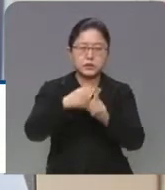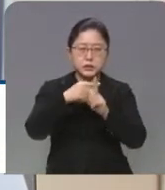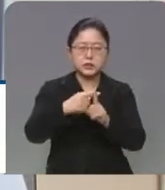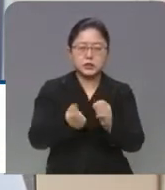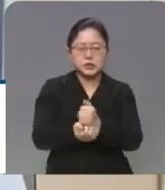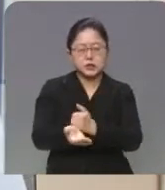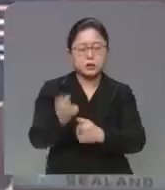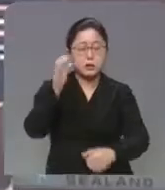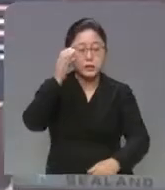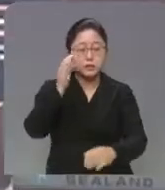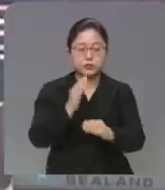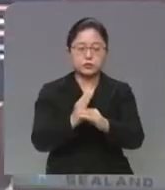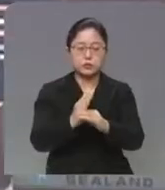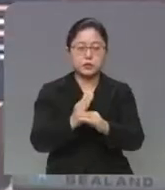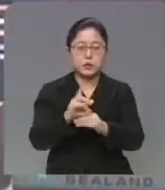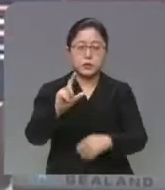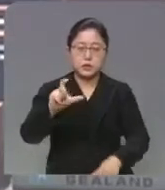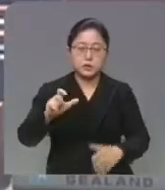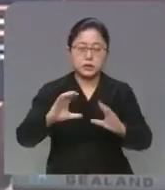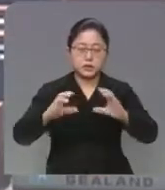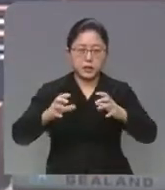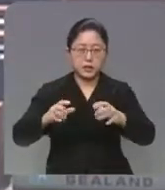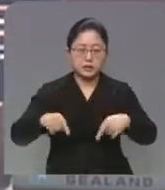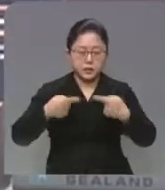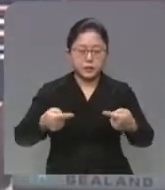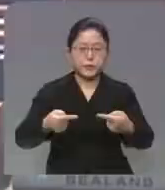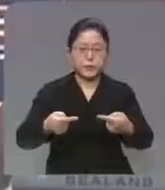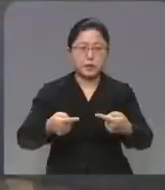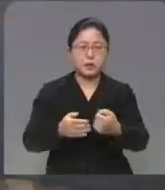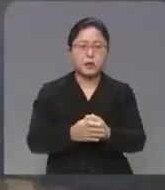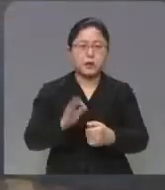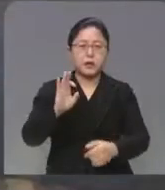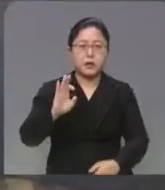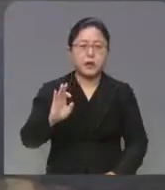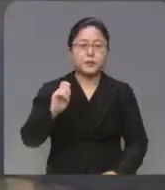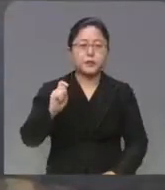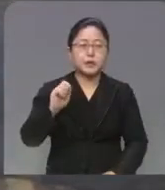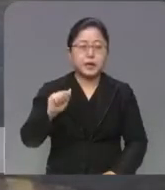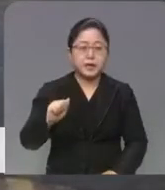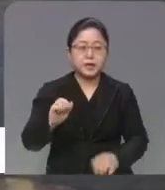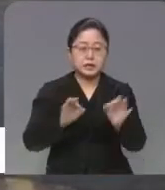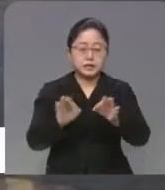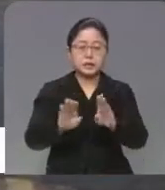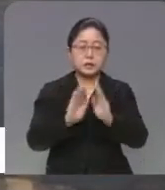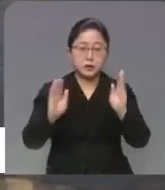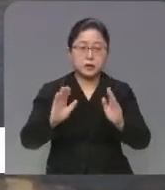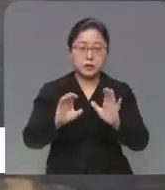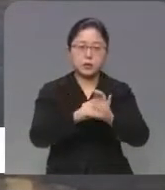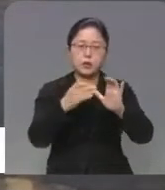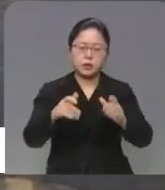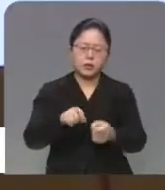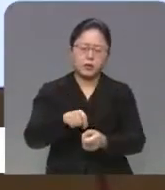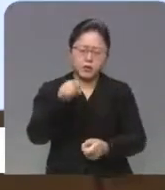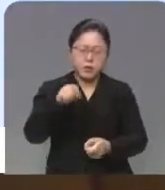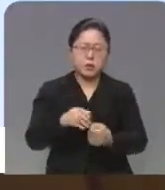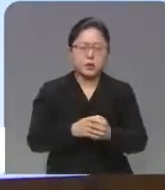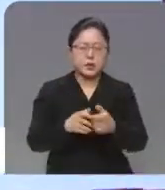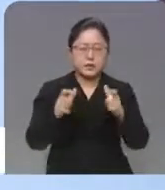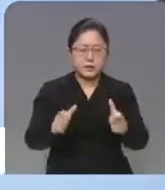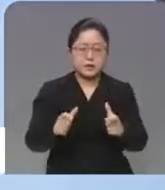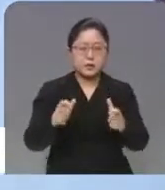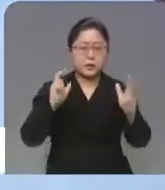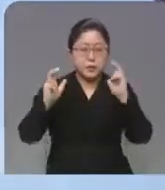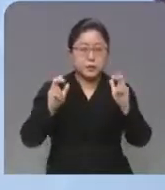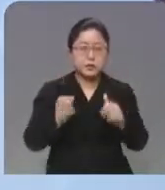것으로 기대가 됩니다. 15개 나라가 참여하는 세계 최대 규모의 FTA 시장이 열리면서 코로나19 장기화를 꽁꽁 언 지역 기업의